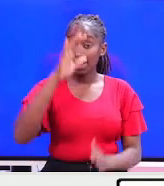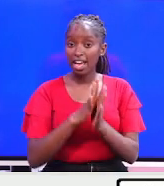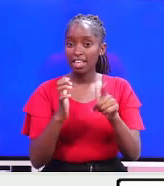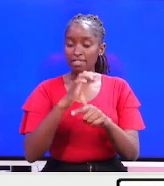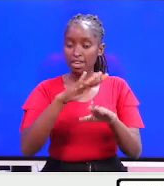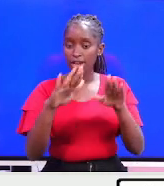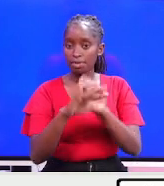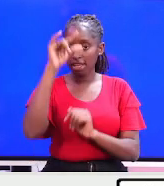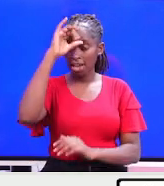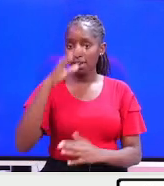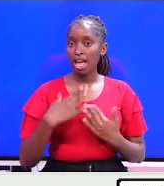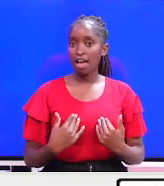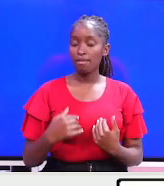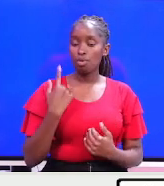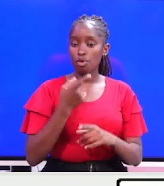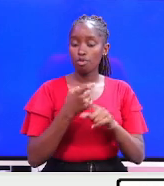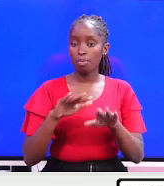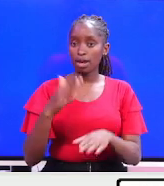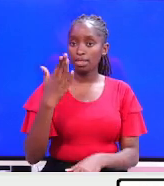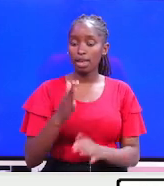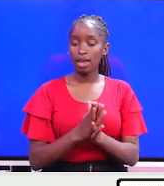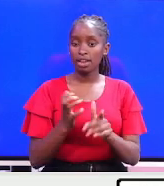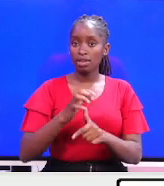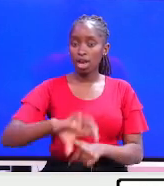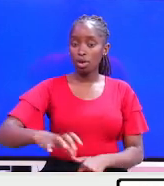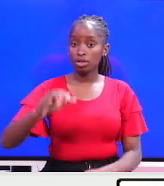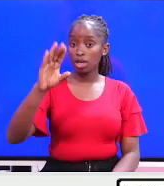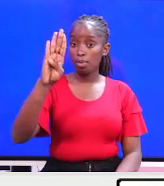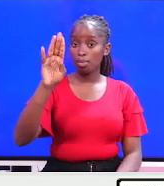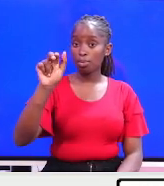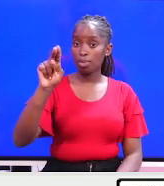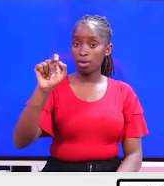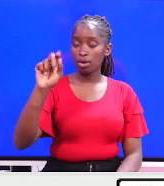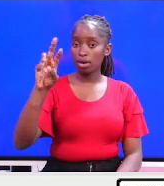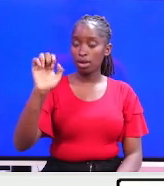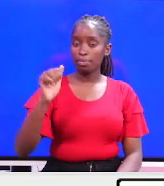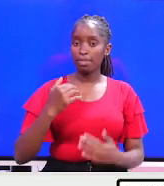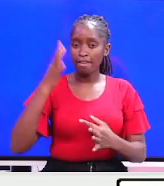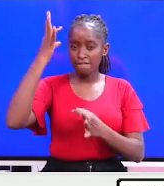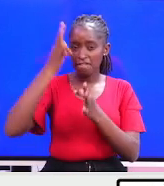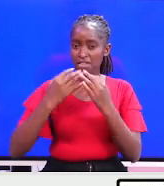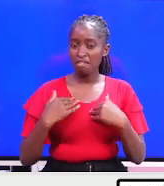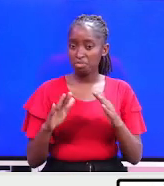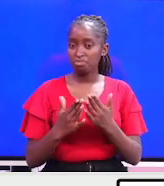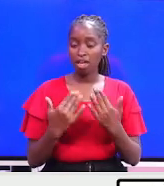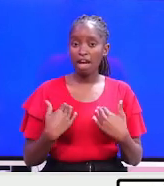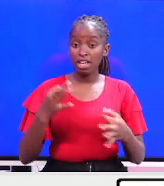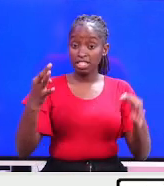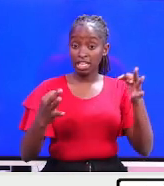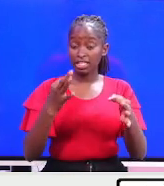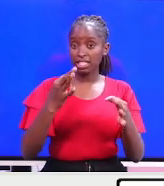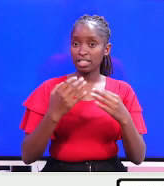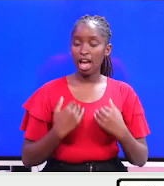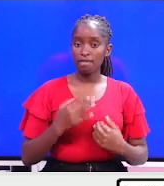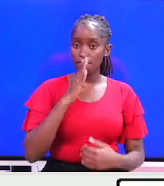County Secretary Bwana Bet na anayeondoka County Attorney Bwana Lel, wako na imani kwamba haki itatendeka kwa kesi hii, na wao